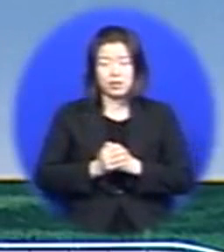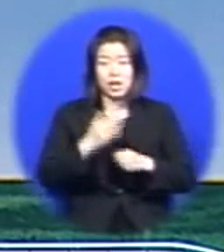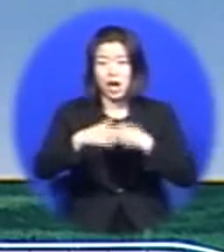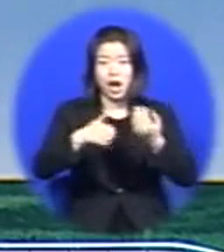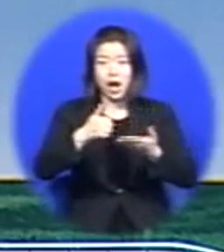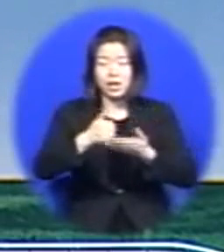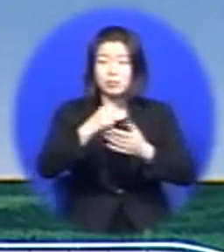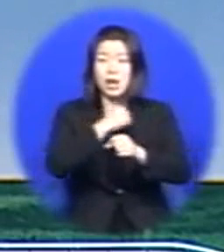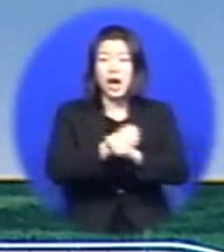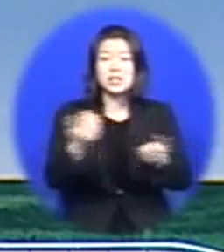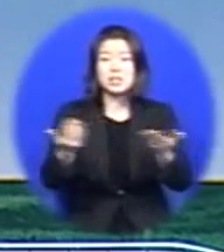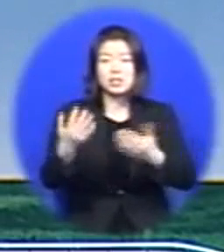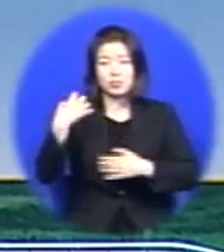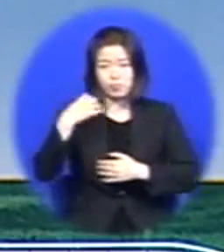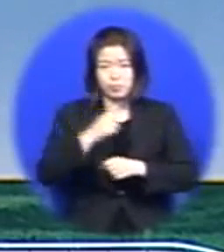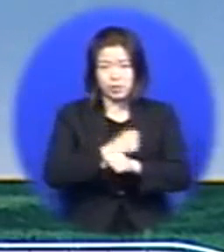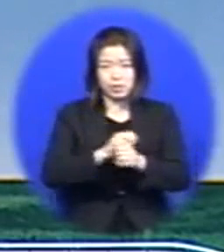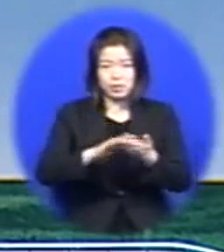하나님이 하실 것이니까.